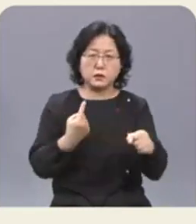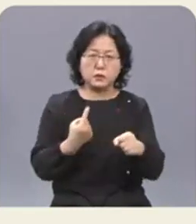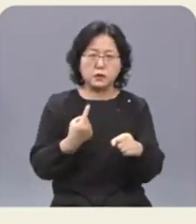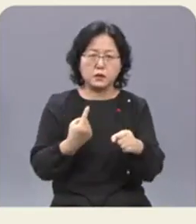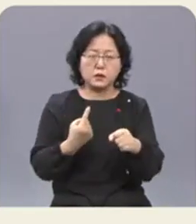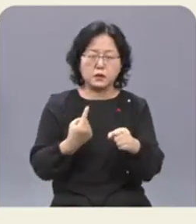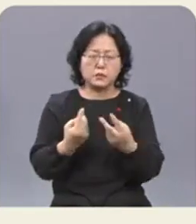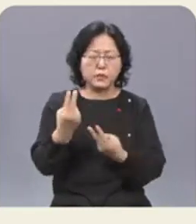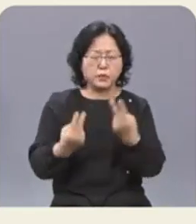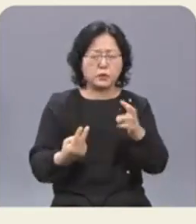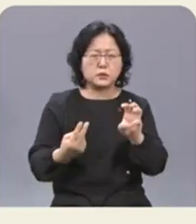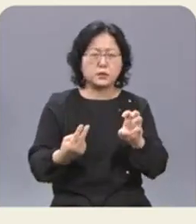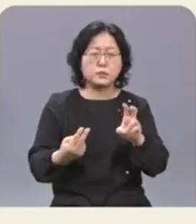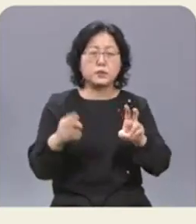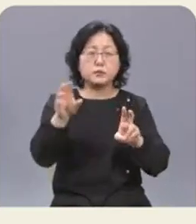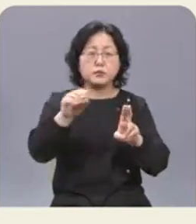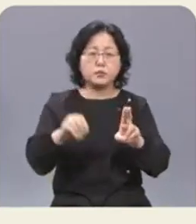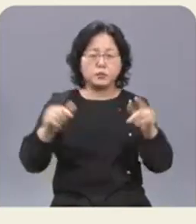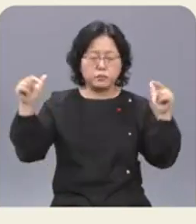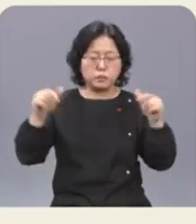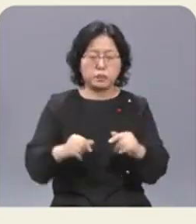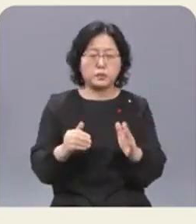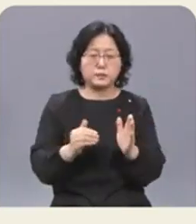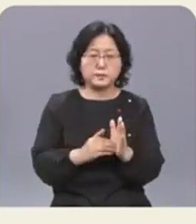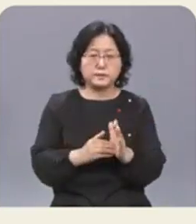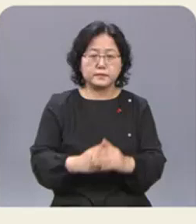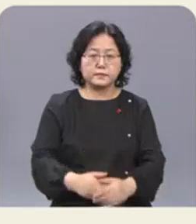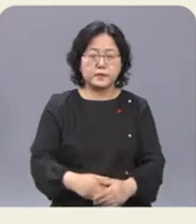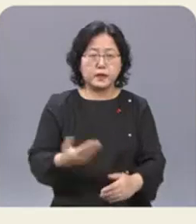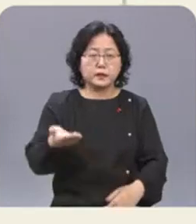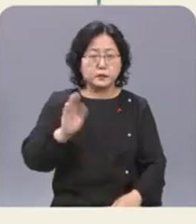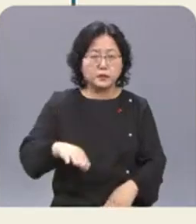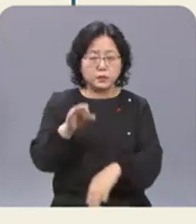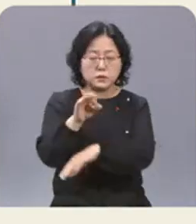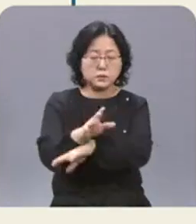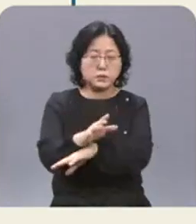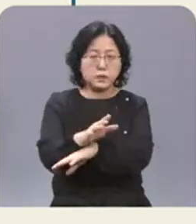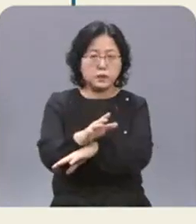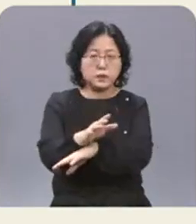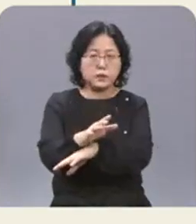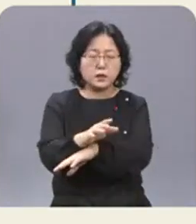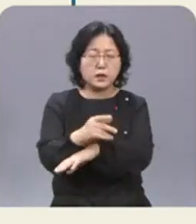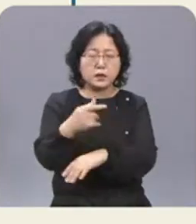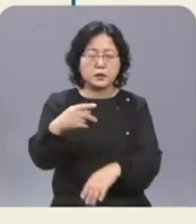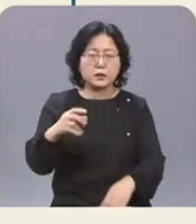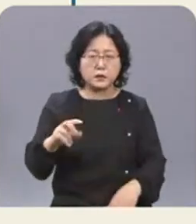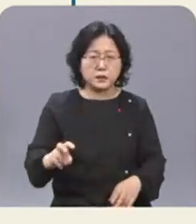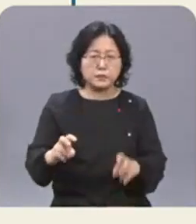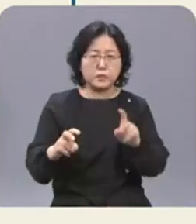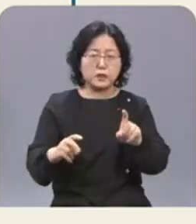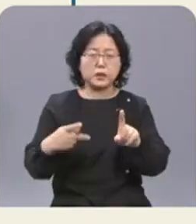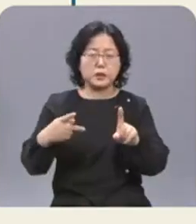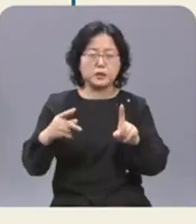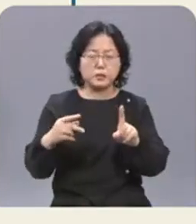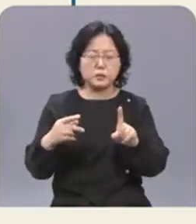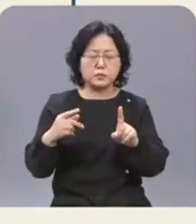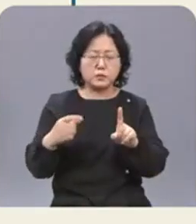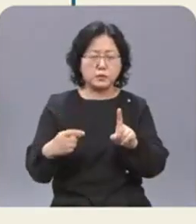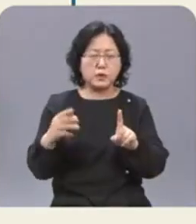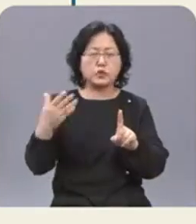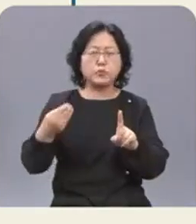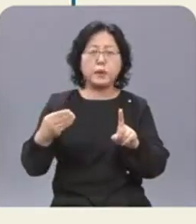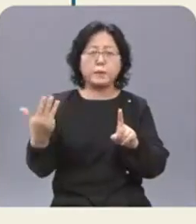대비 32%까지 떨어졌습니다. 반면 소비자가는 등심 1kg에